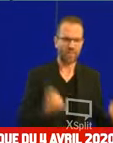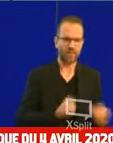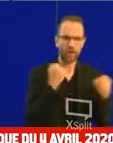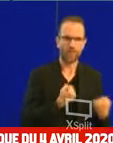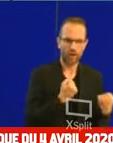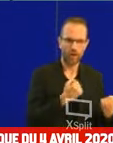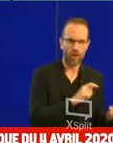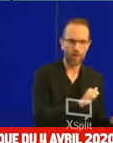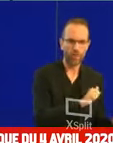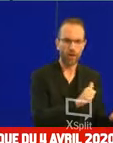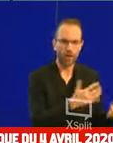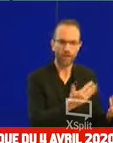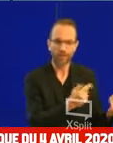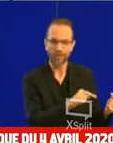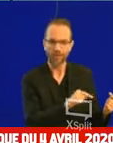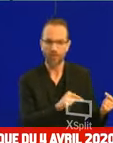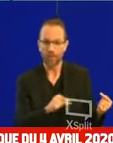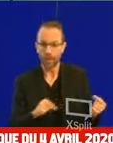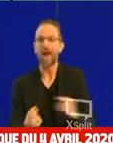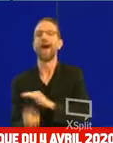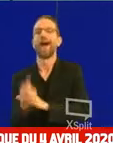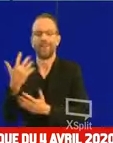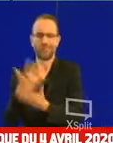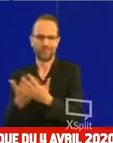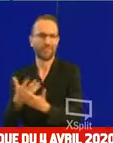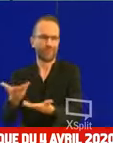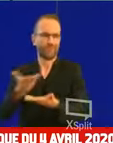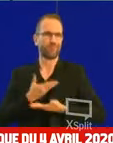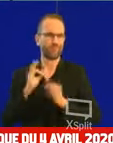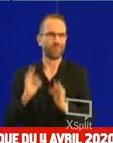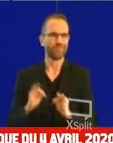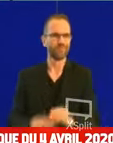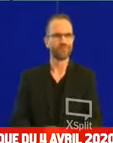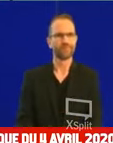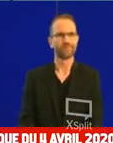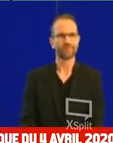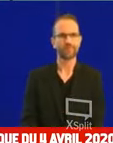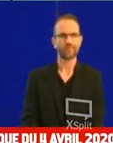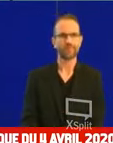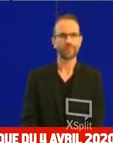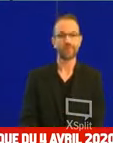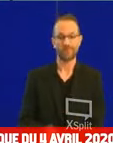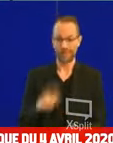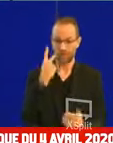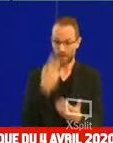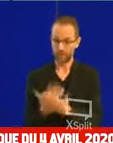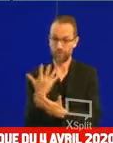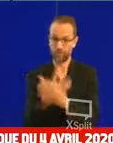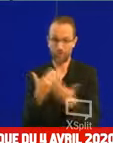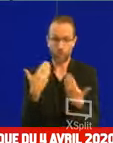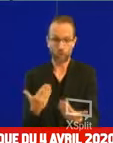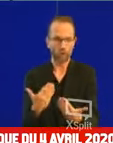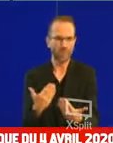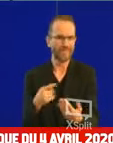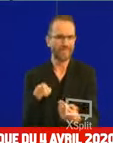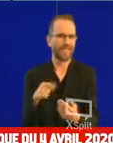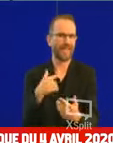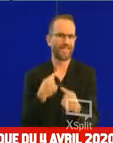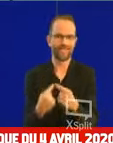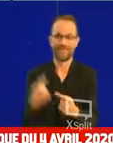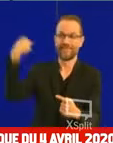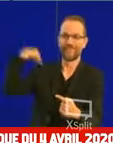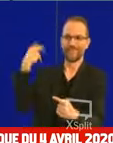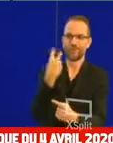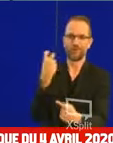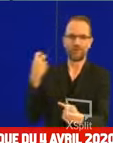de ce que nous faisons depuis une à deux semaines vous savez que cet indicateur est en train de se stabiliser ça veut dire que